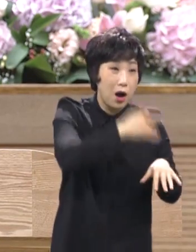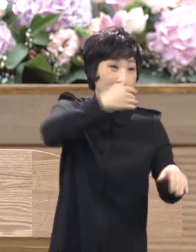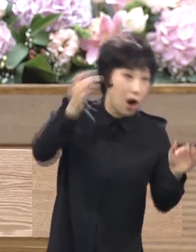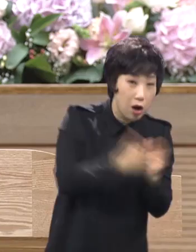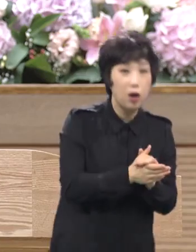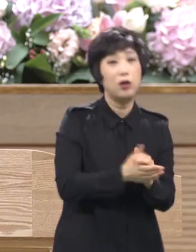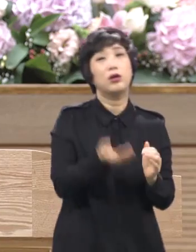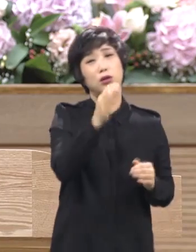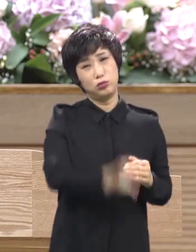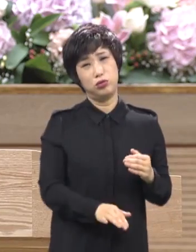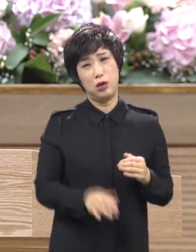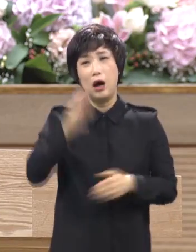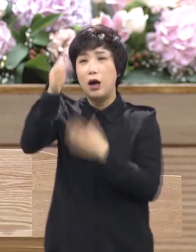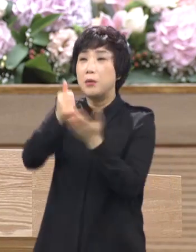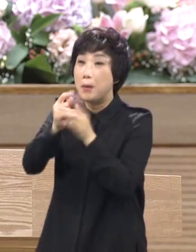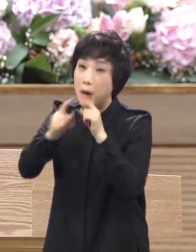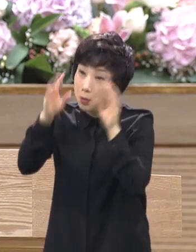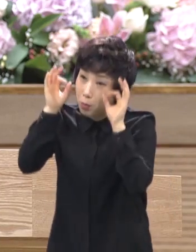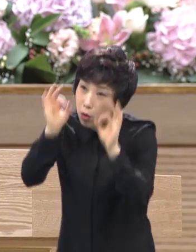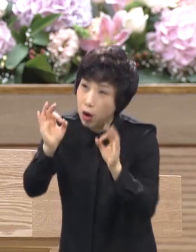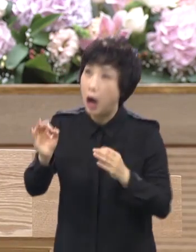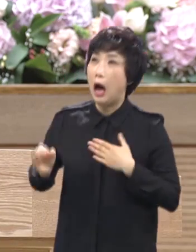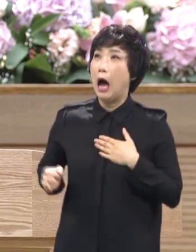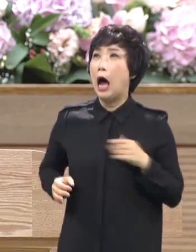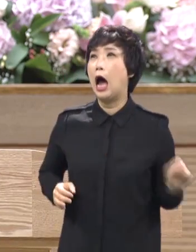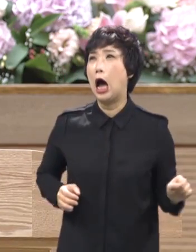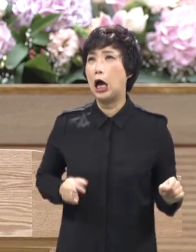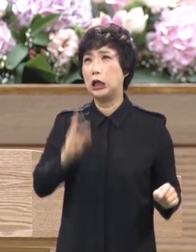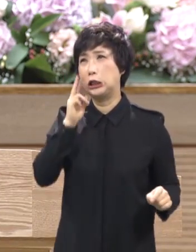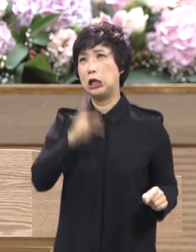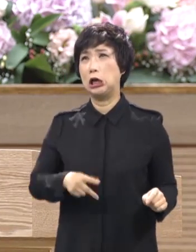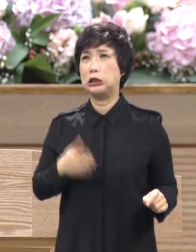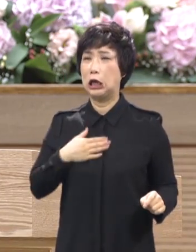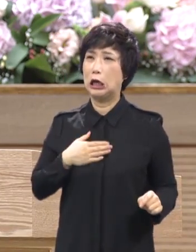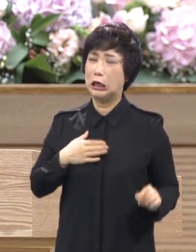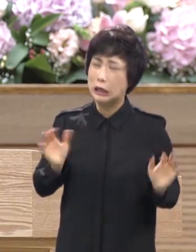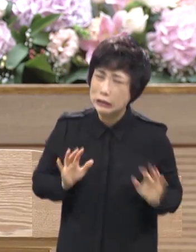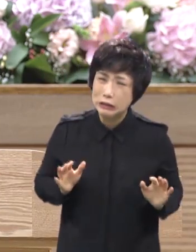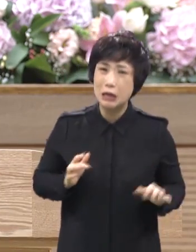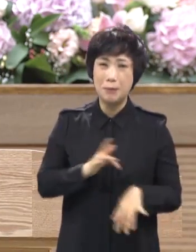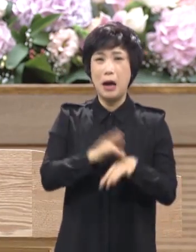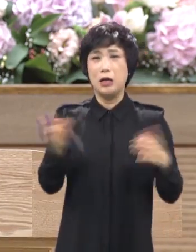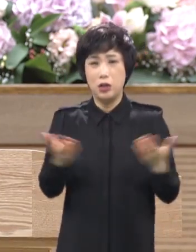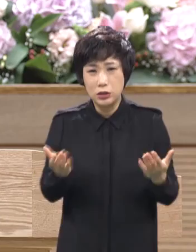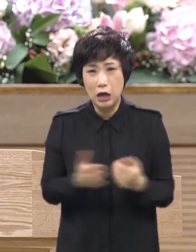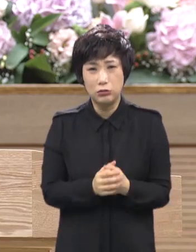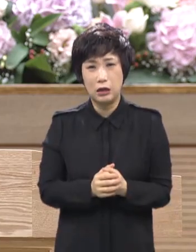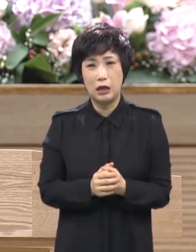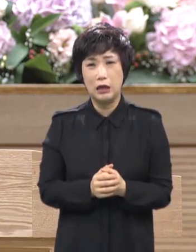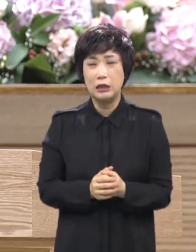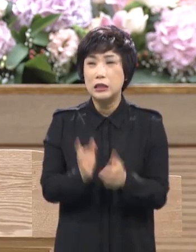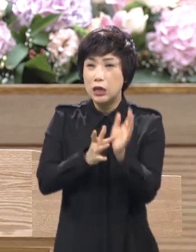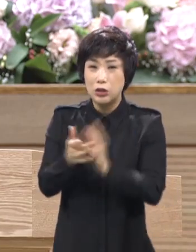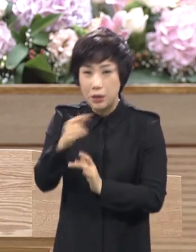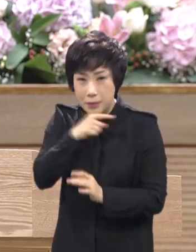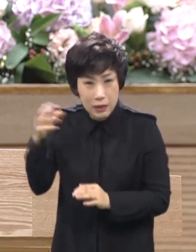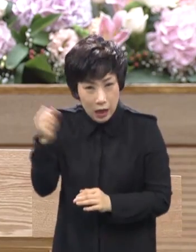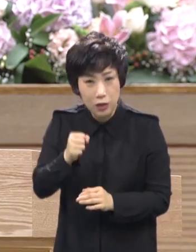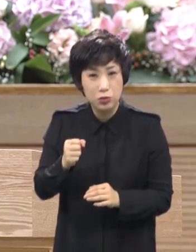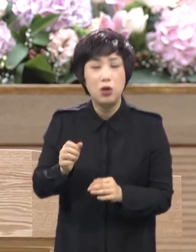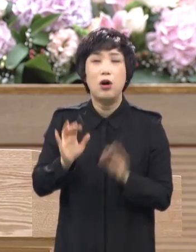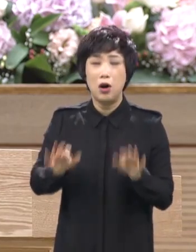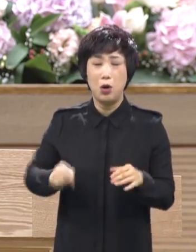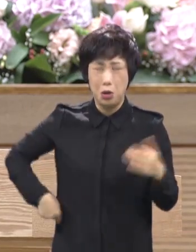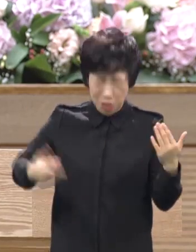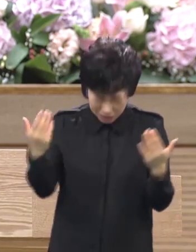되었을지라도 말씀 듣고 이건 아니야, 이건 마귀 역사야, 예수 피의 공로